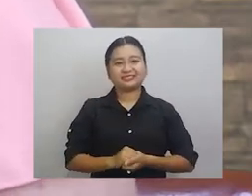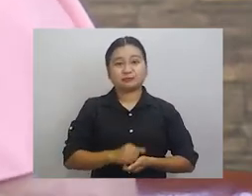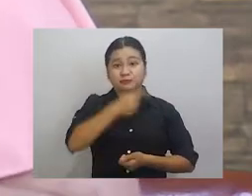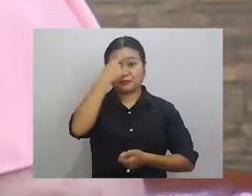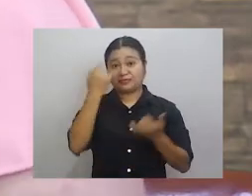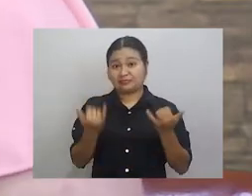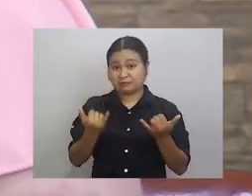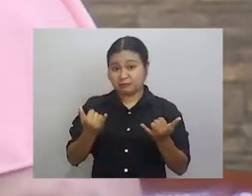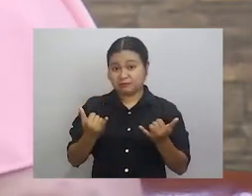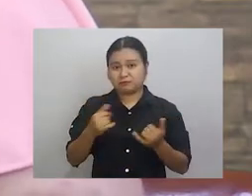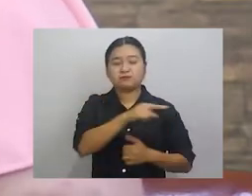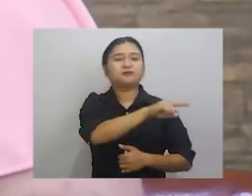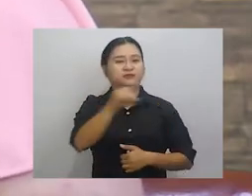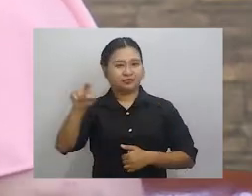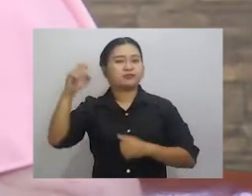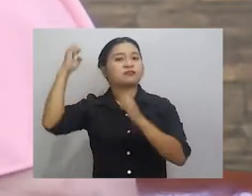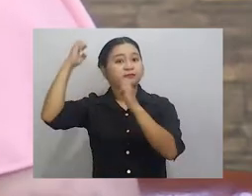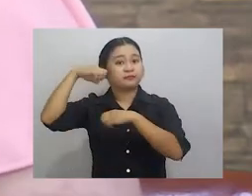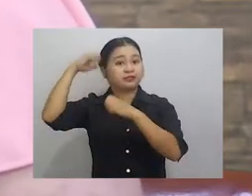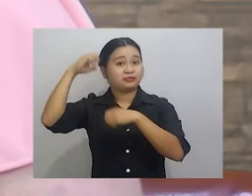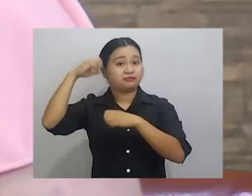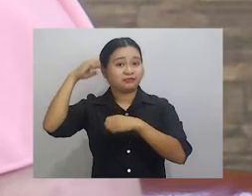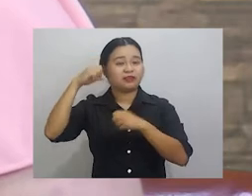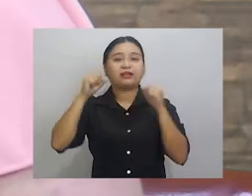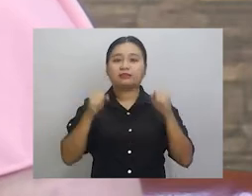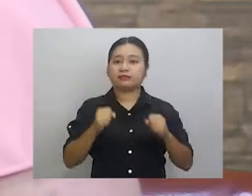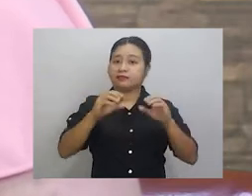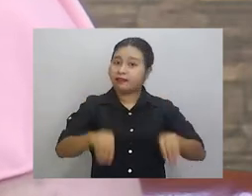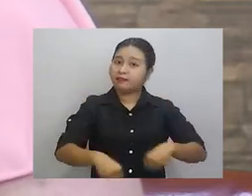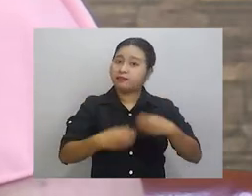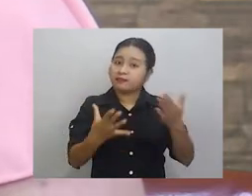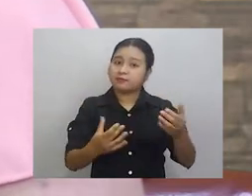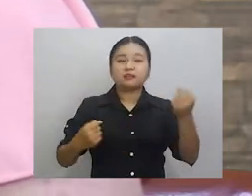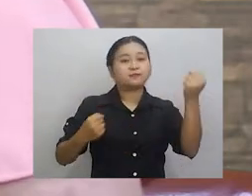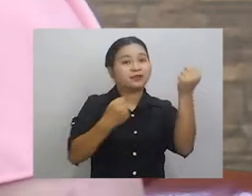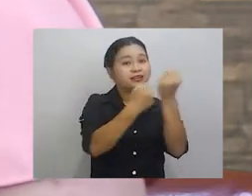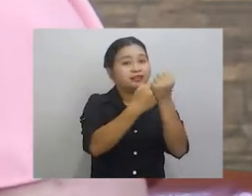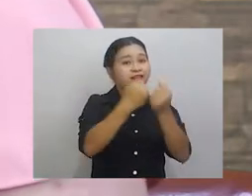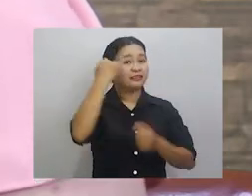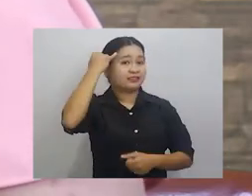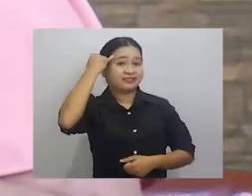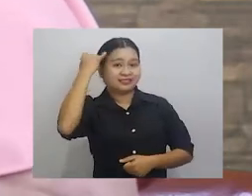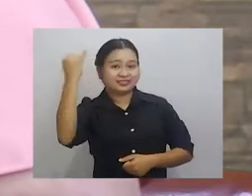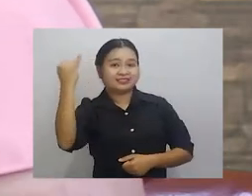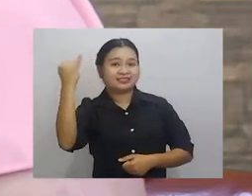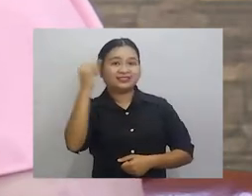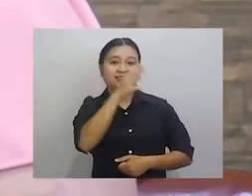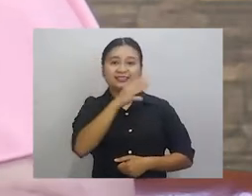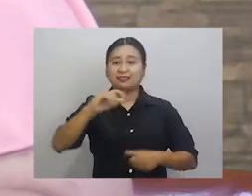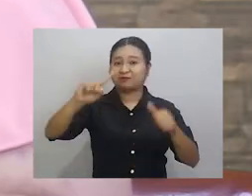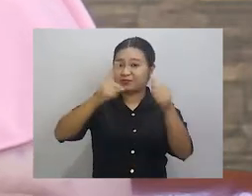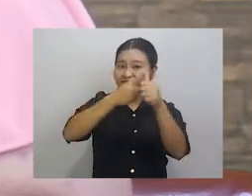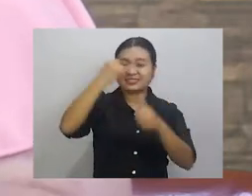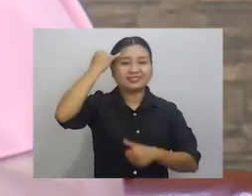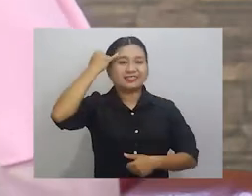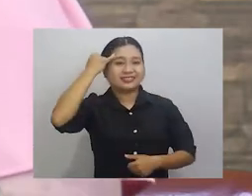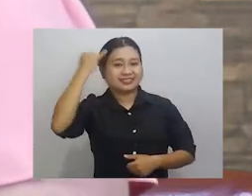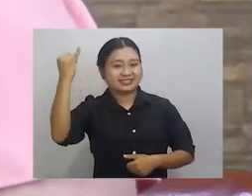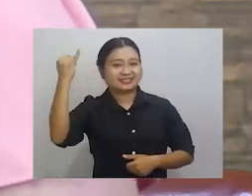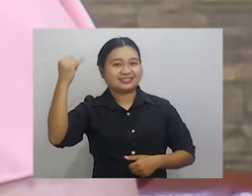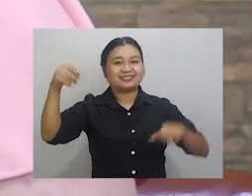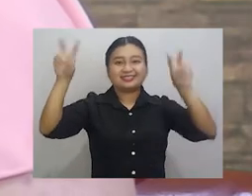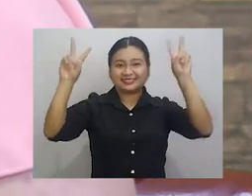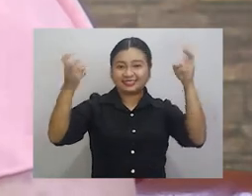ito, kayo ay inaasahang makapagbibigay ng mga sumusuportang kaisipan at pangunahing kaisipan